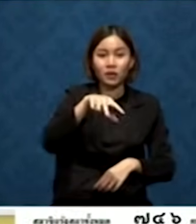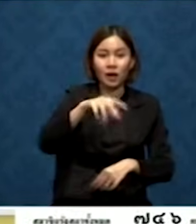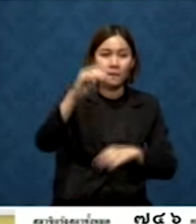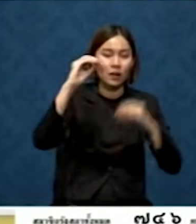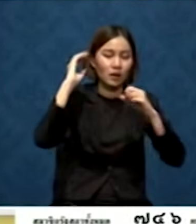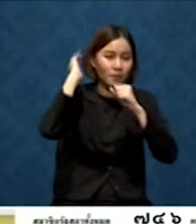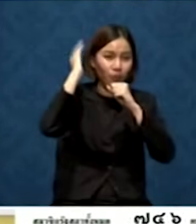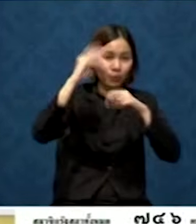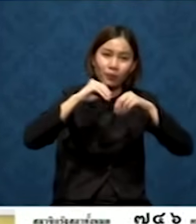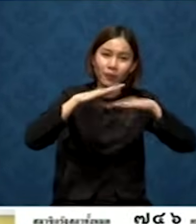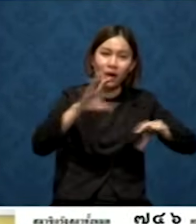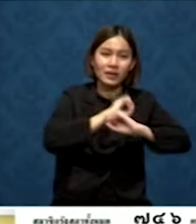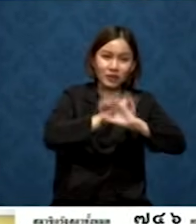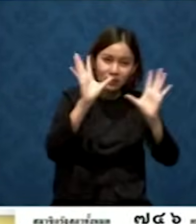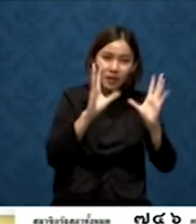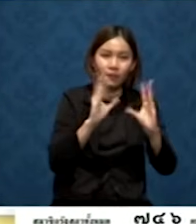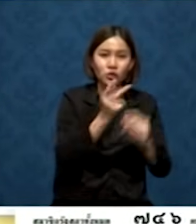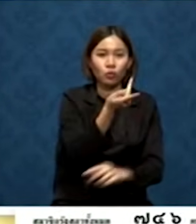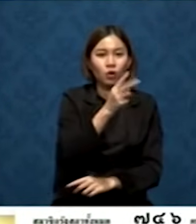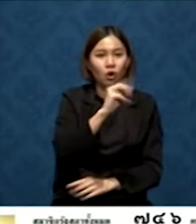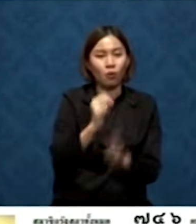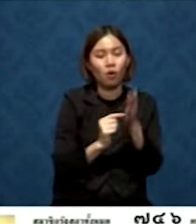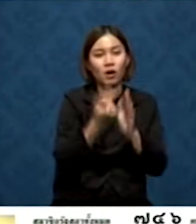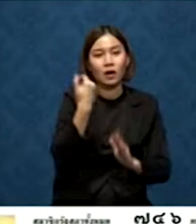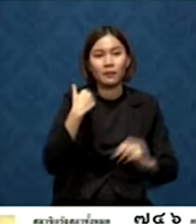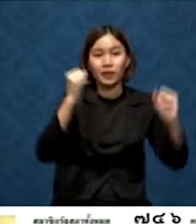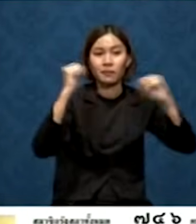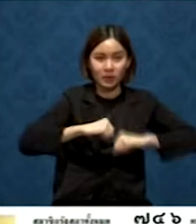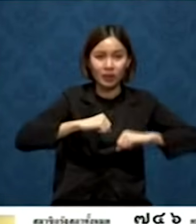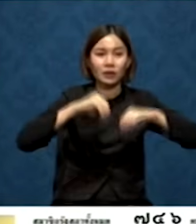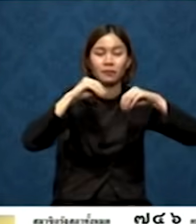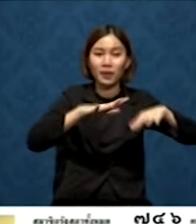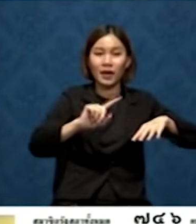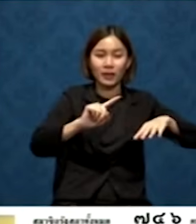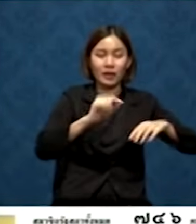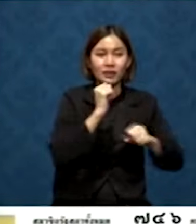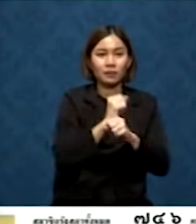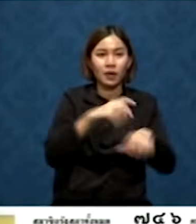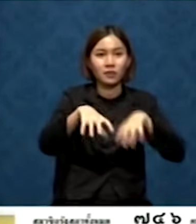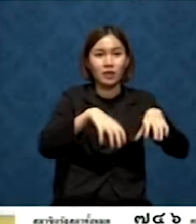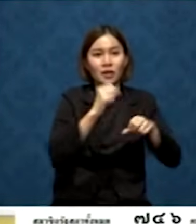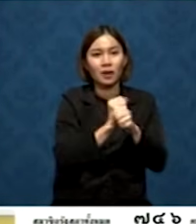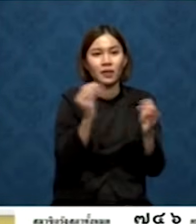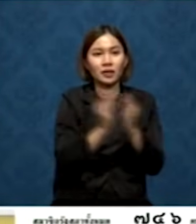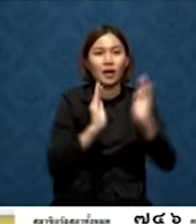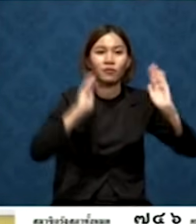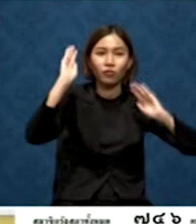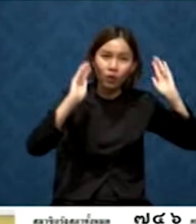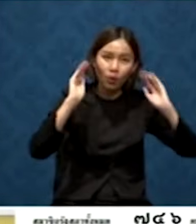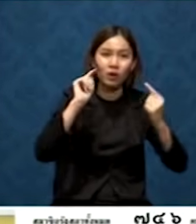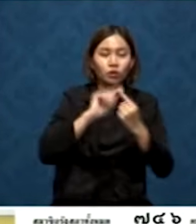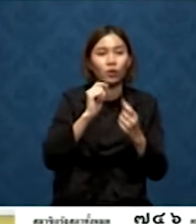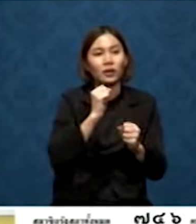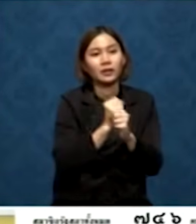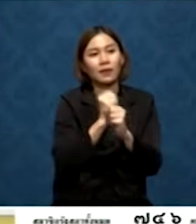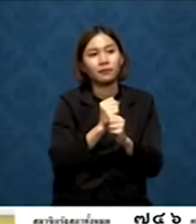อย่างชัดเจนนะครับว่าในการประชุมครมนัดแรกพวกท่านจะมีมติออกมาเพื่อให้เดินหน้าในการจัดทำประชามติและนับหนึ่งสู่การจัดทำ